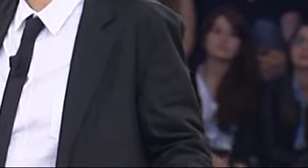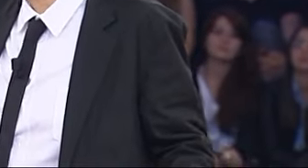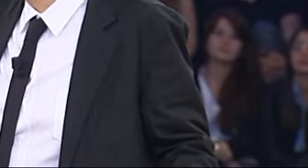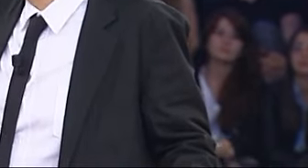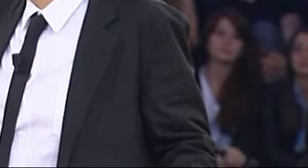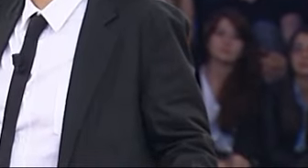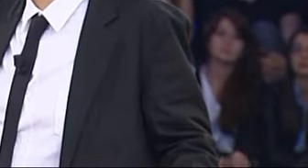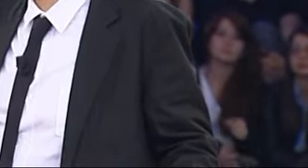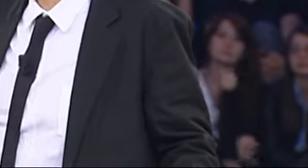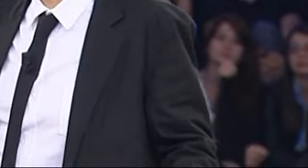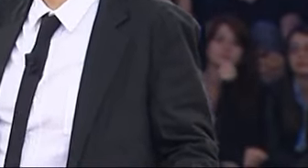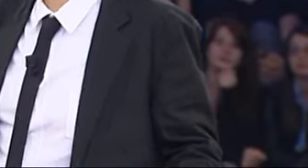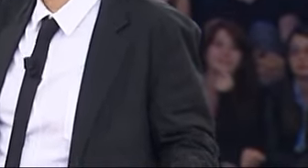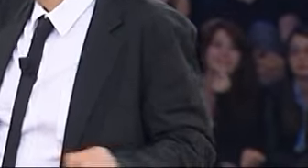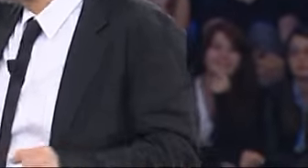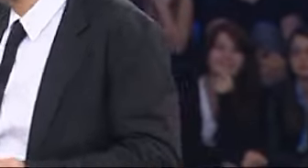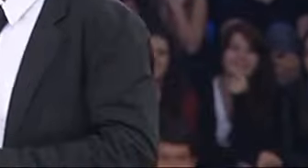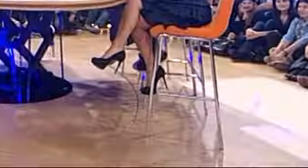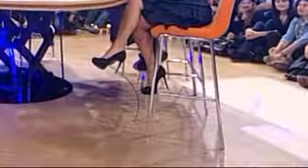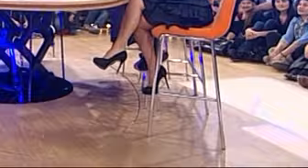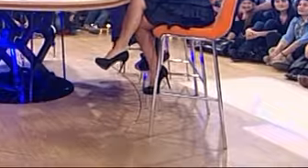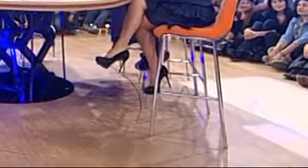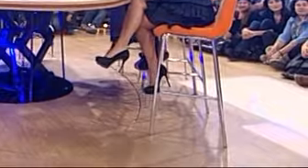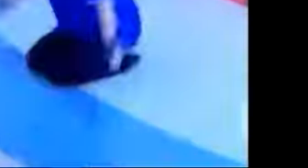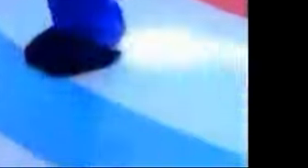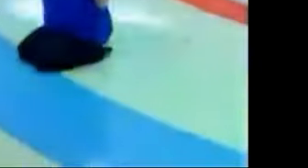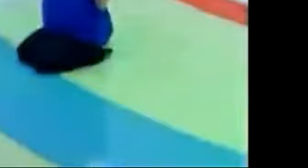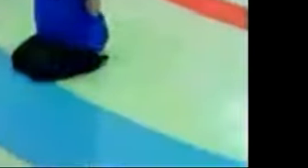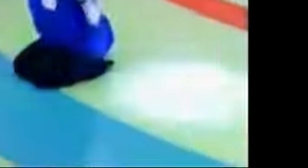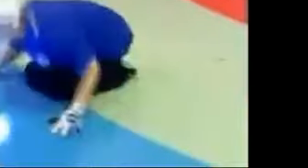mu mutlu? Hangisi anlayamıyoruz. Görelim.